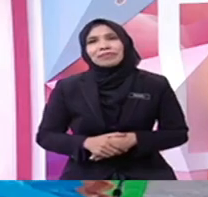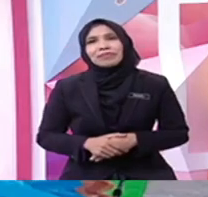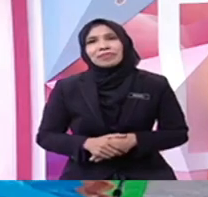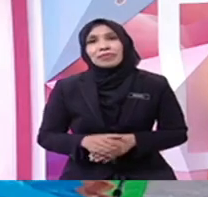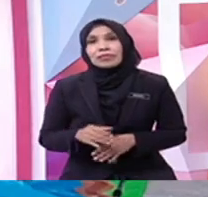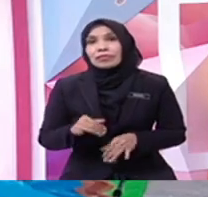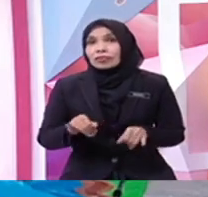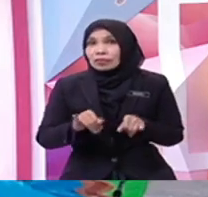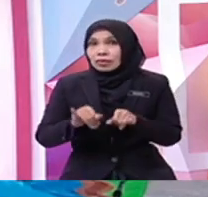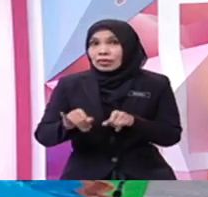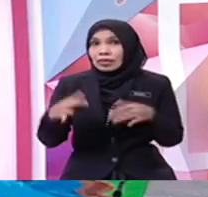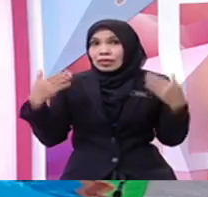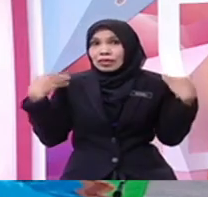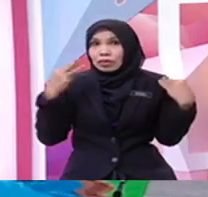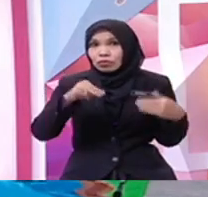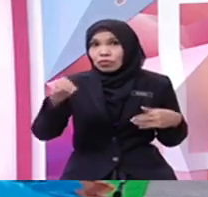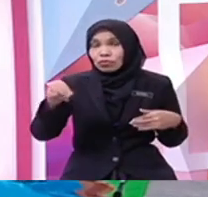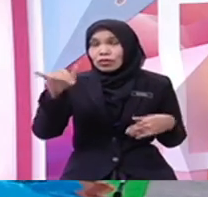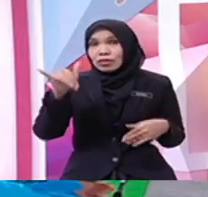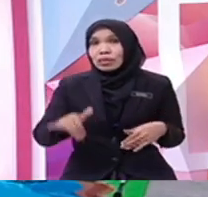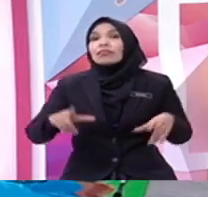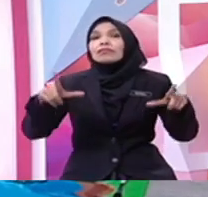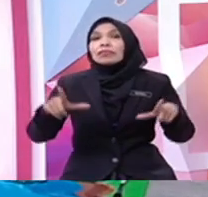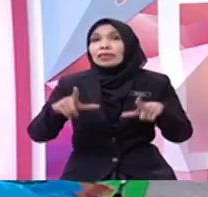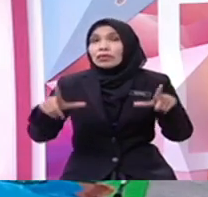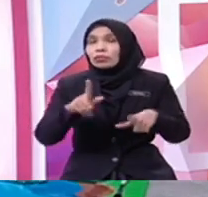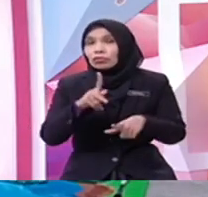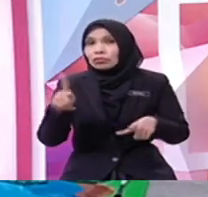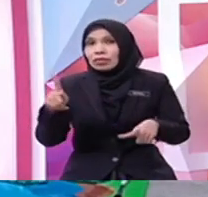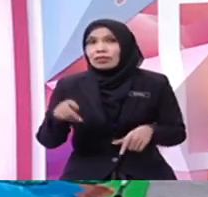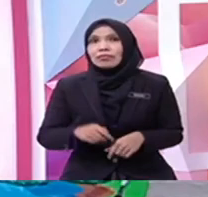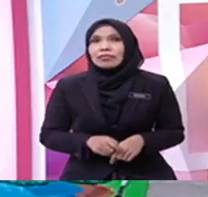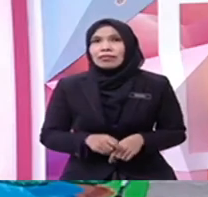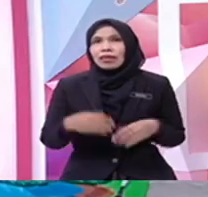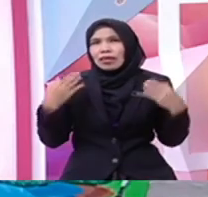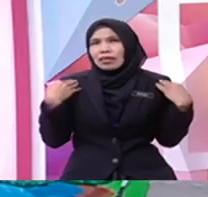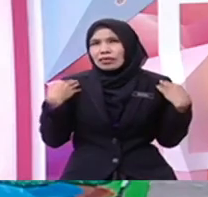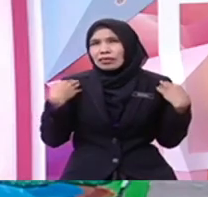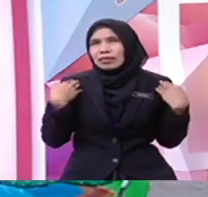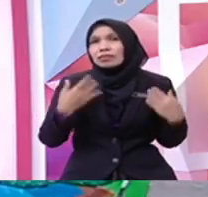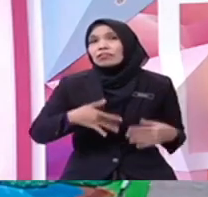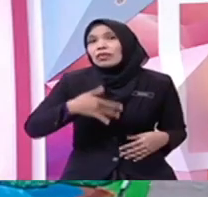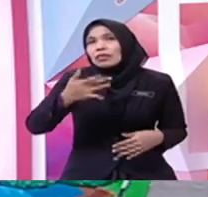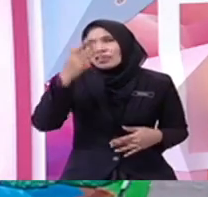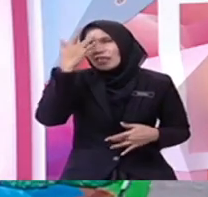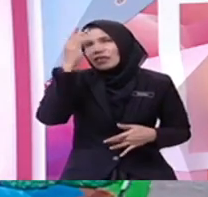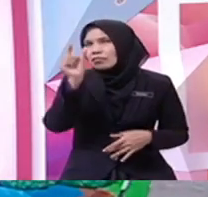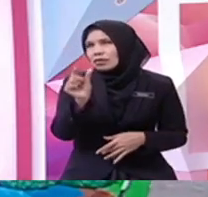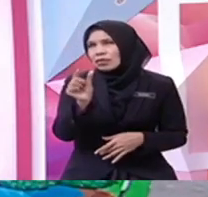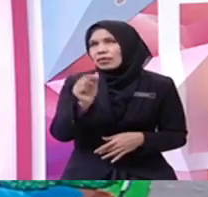kaki kalau make it rasa ada sedikit sakit disini di Bagaimana sepatunya sakit Terrace apa